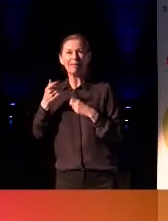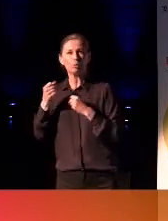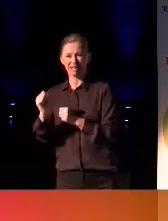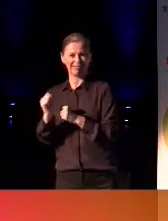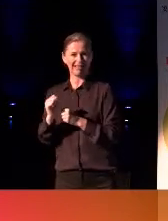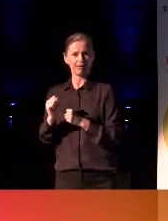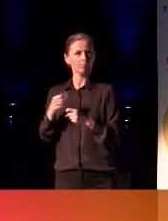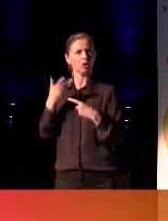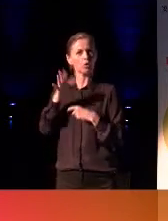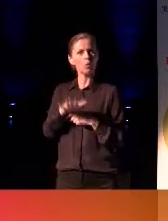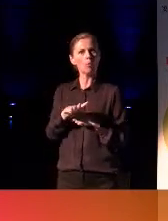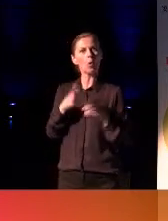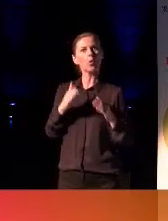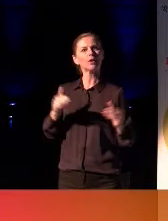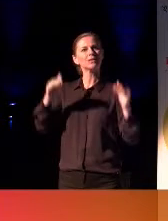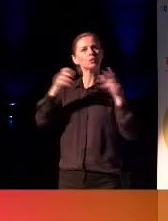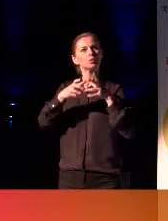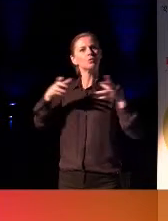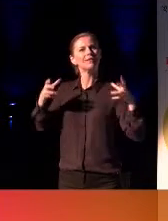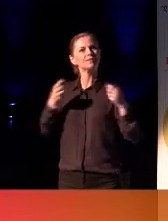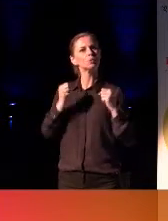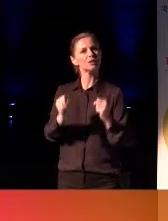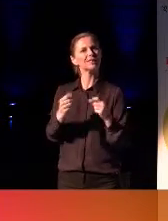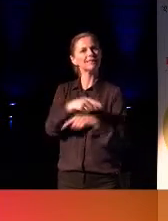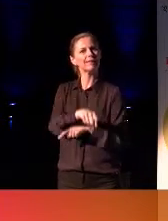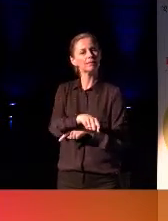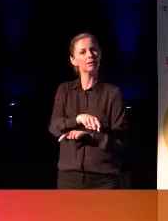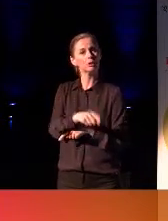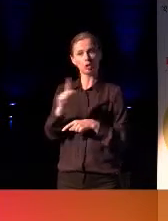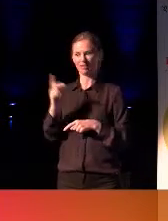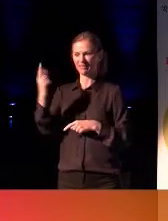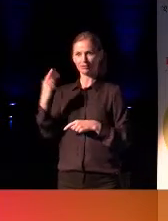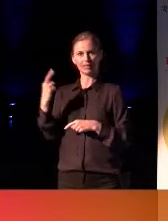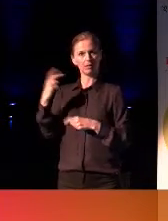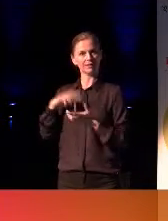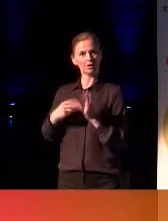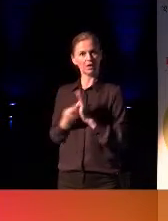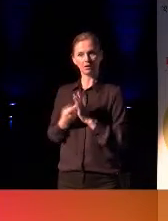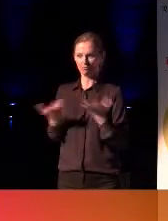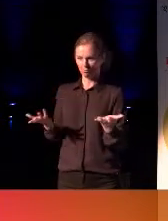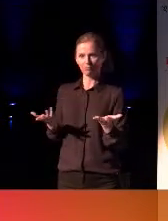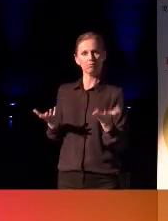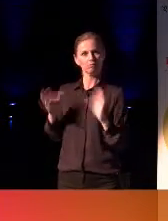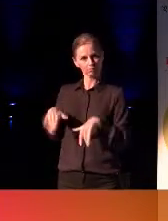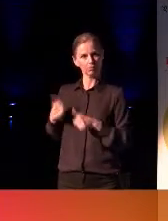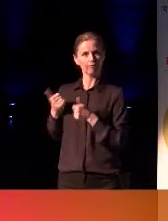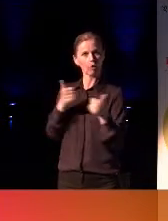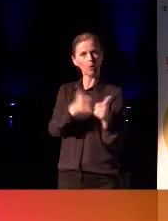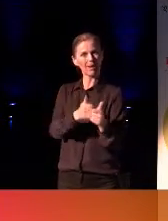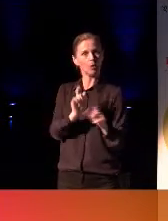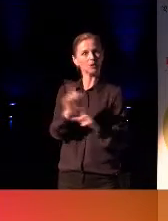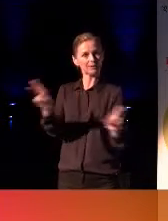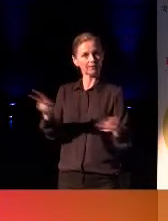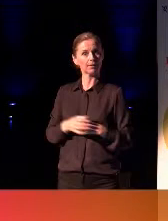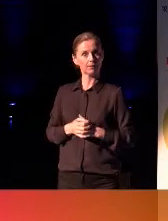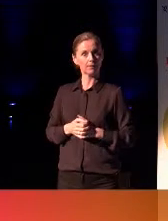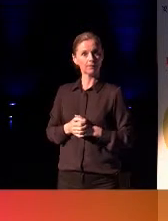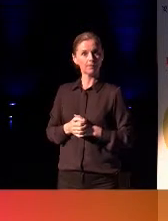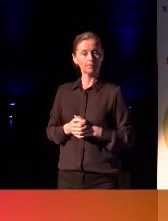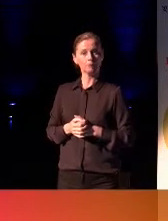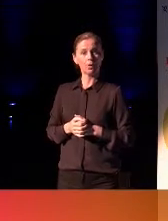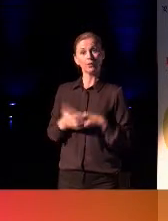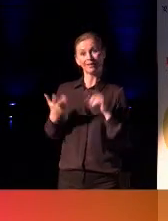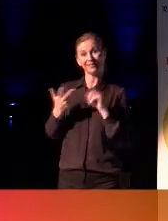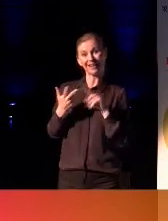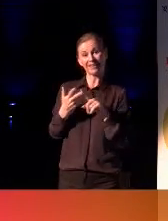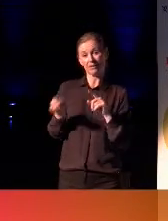men større eller mindre grad av organisasjonsutviklingsprosjekter. For digitalisering og teknologi er på en eller annen måte med allikevel. Den